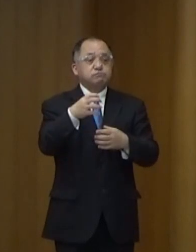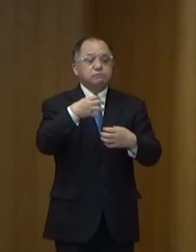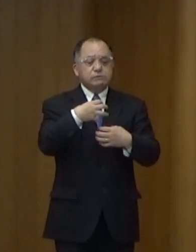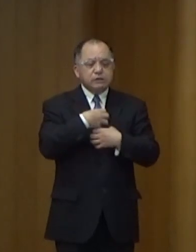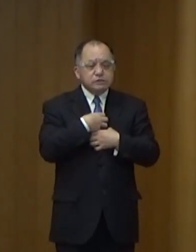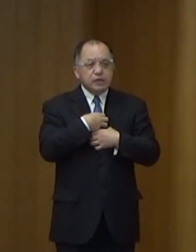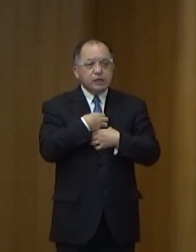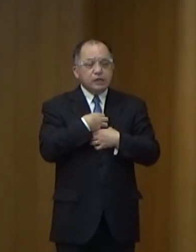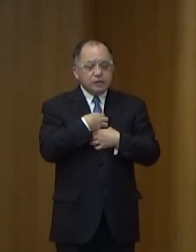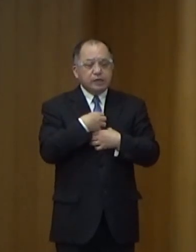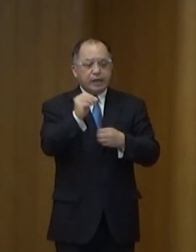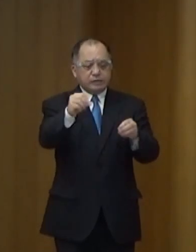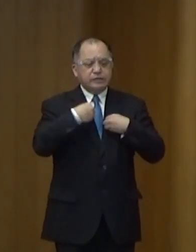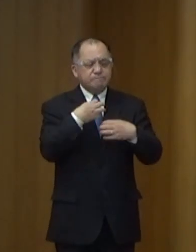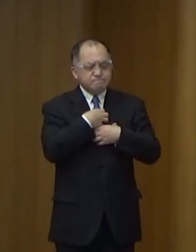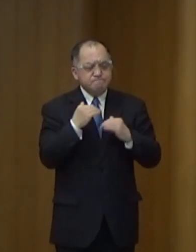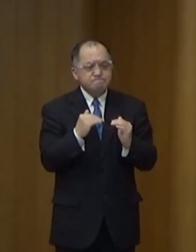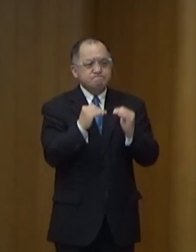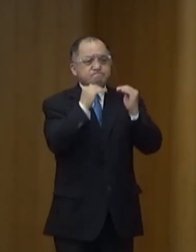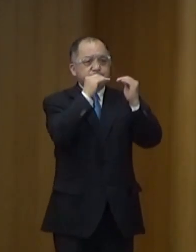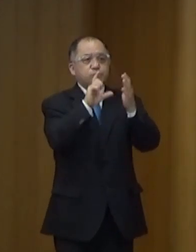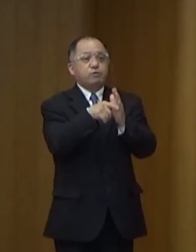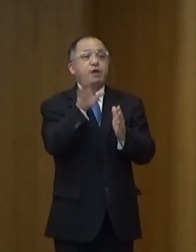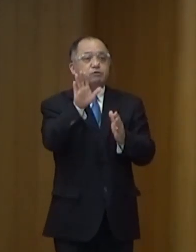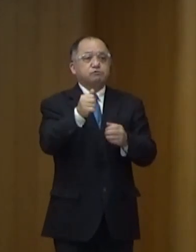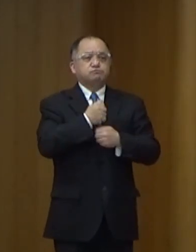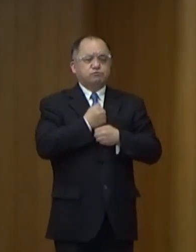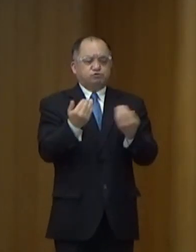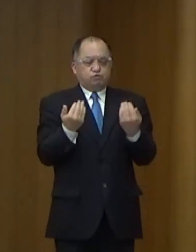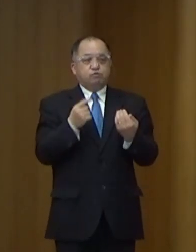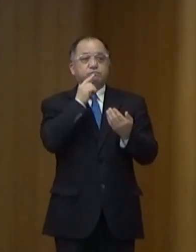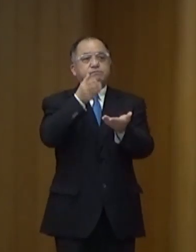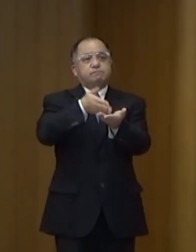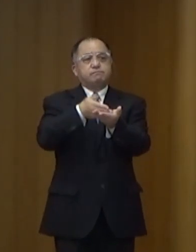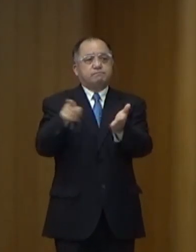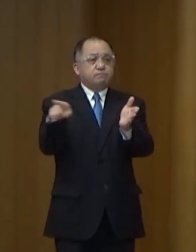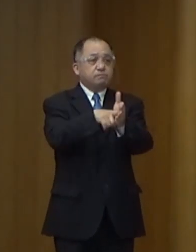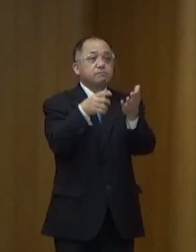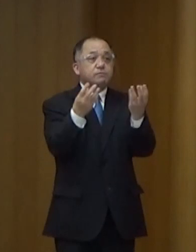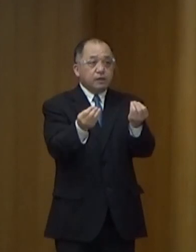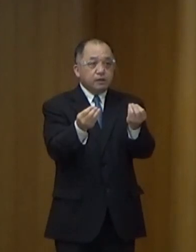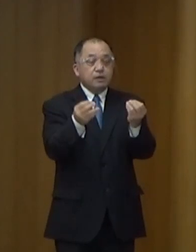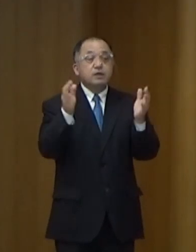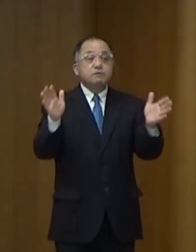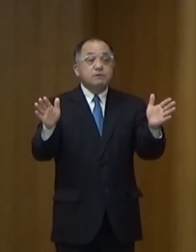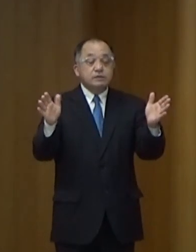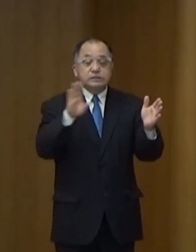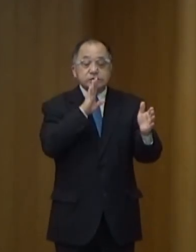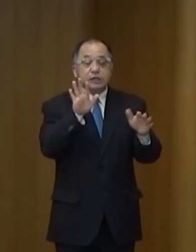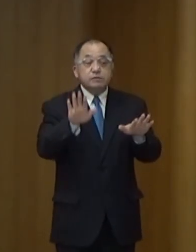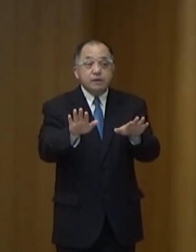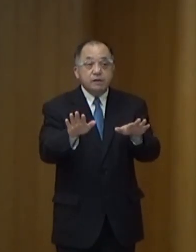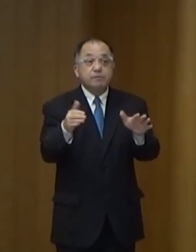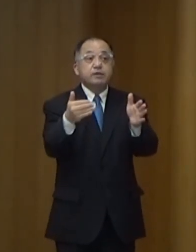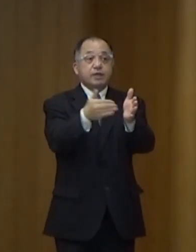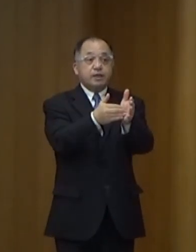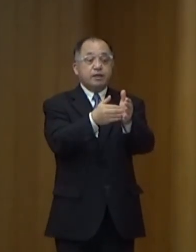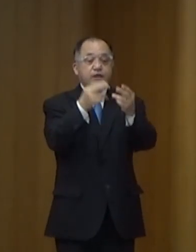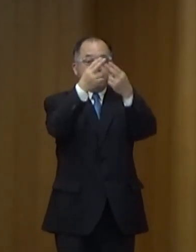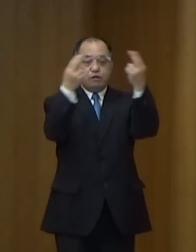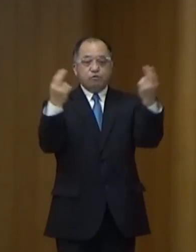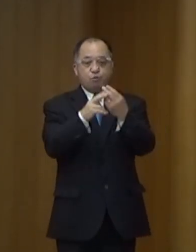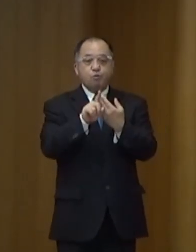まる時期であるということに注意が必要であります。実際にこれまで道